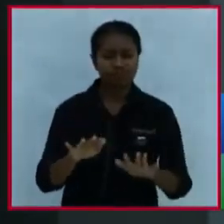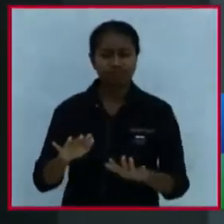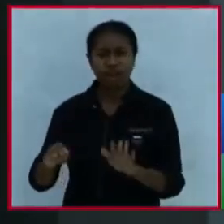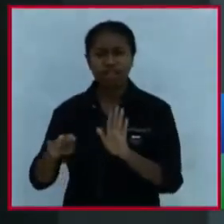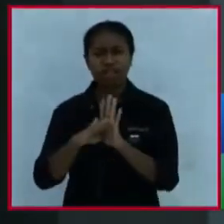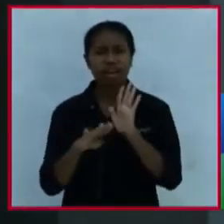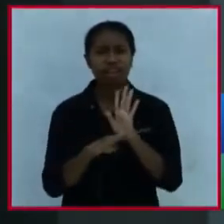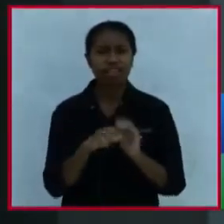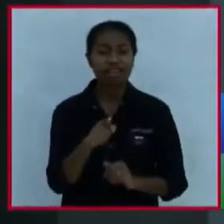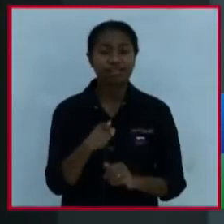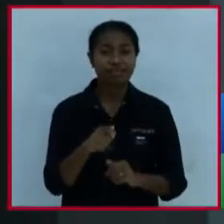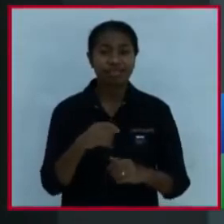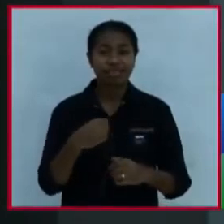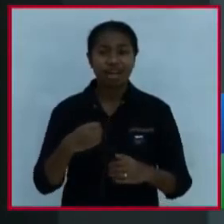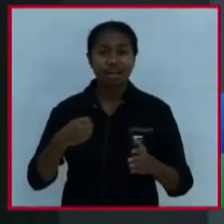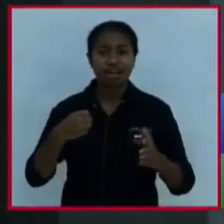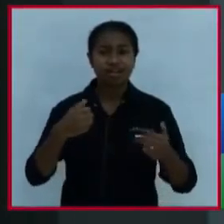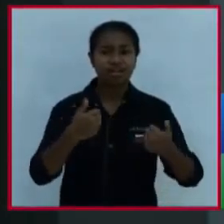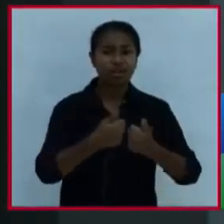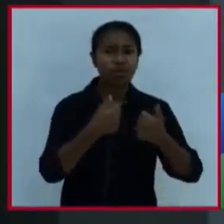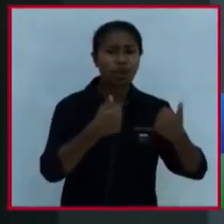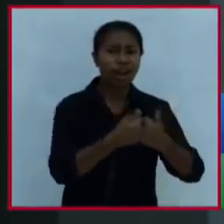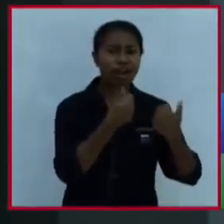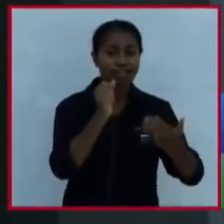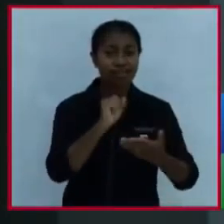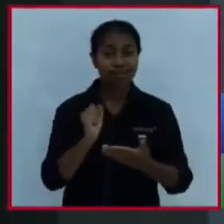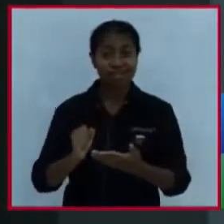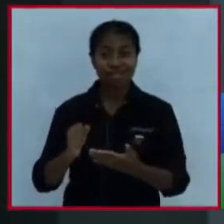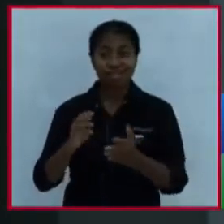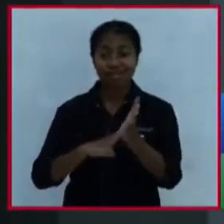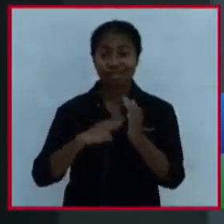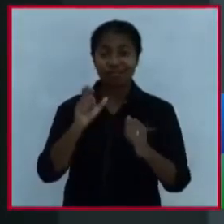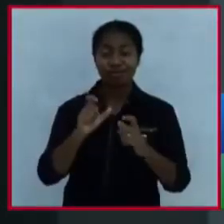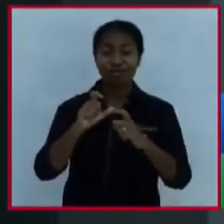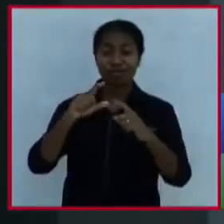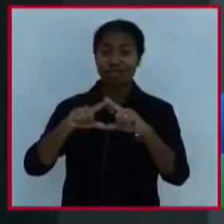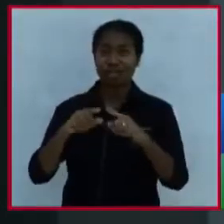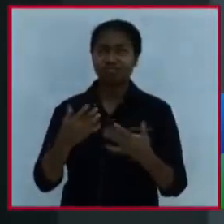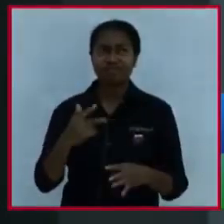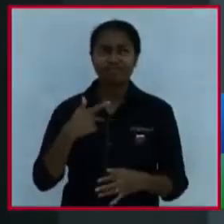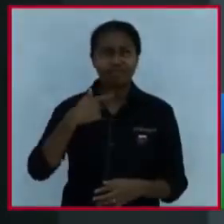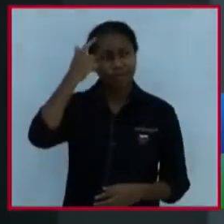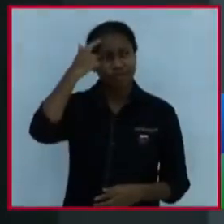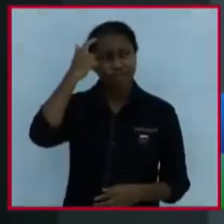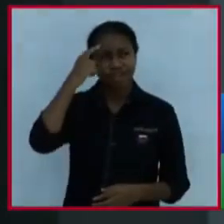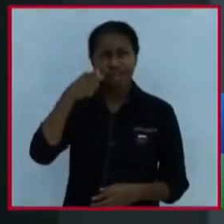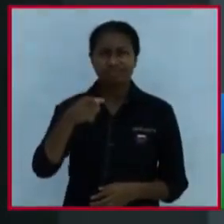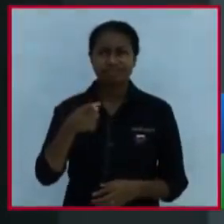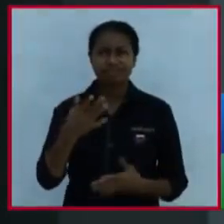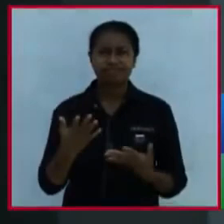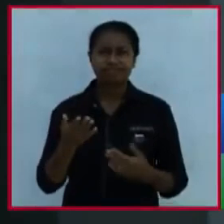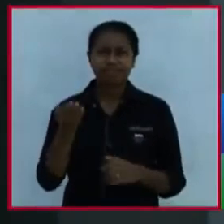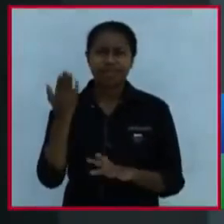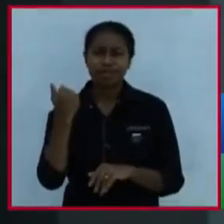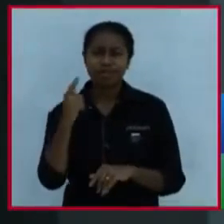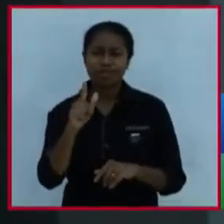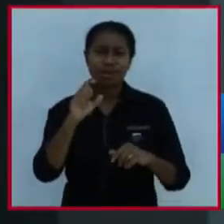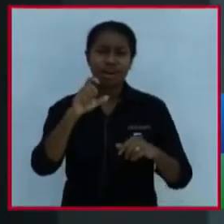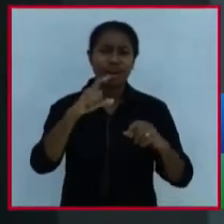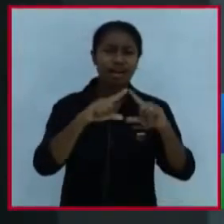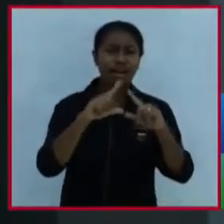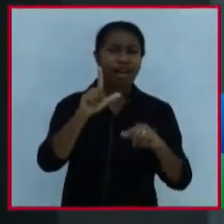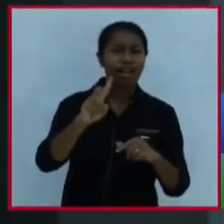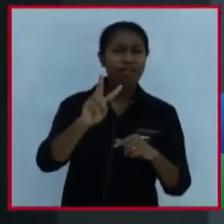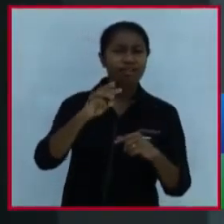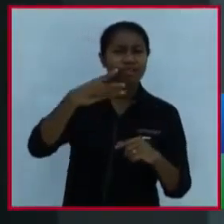kitab itu yang menolak kepenulisan Musa Setahu saya baik Luther maupun Calvin itu